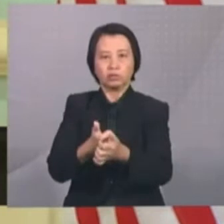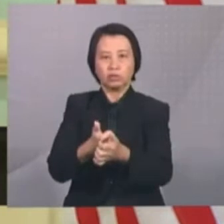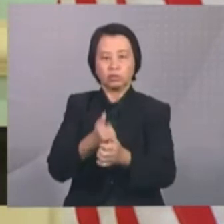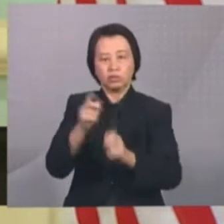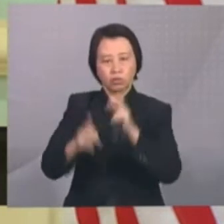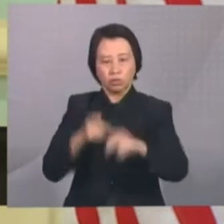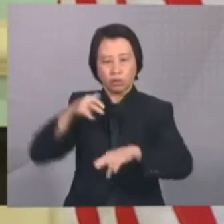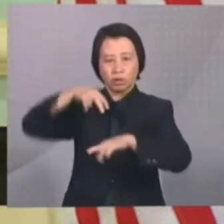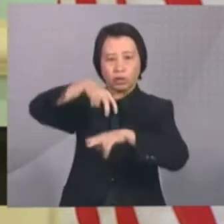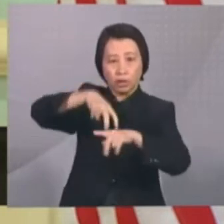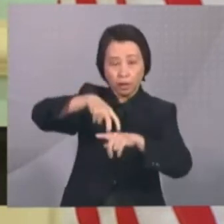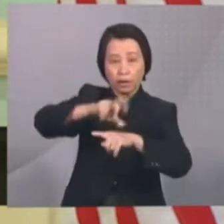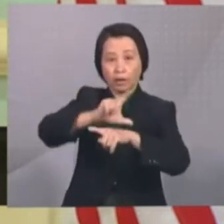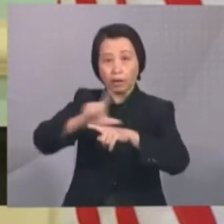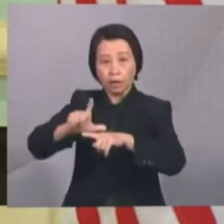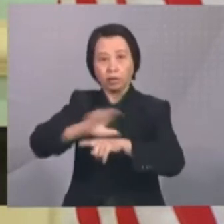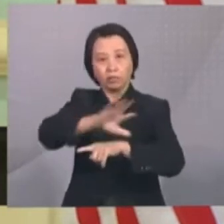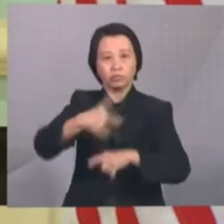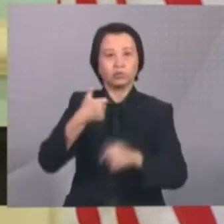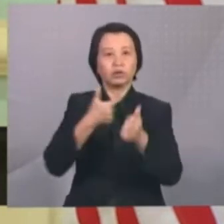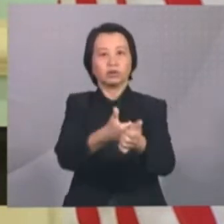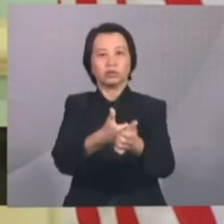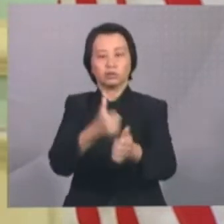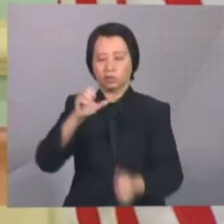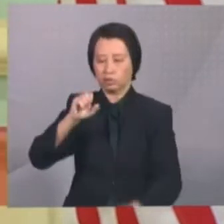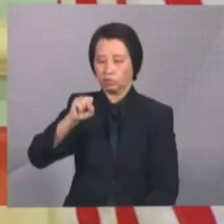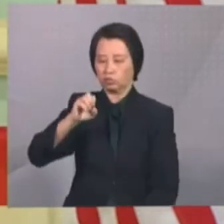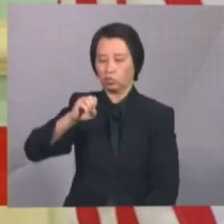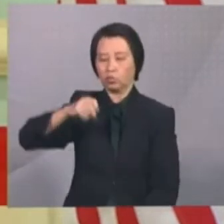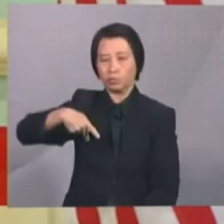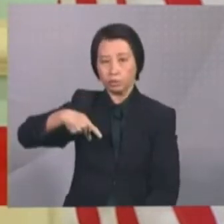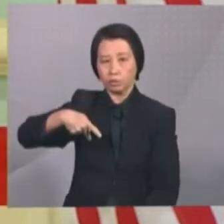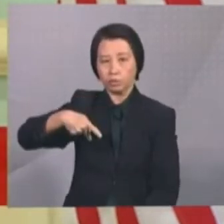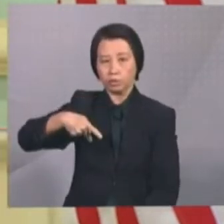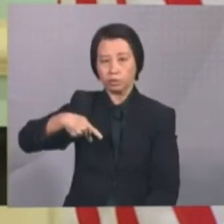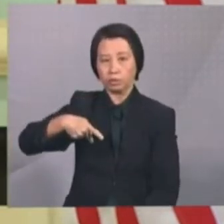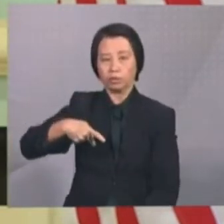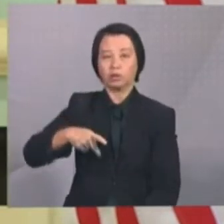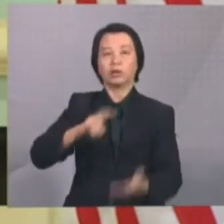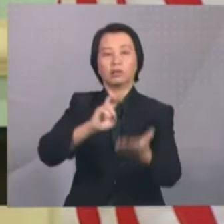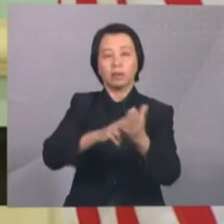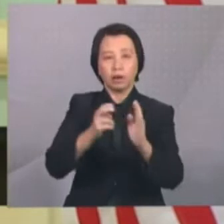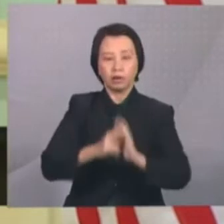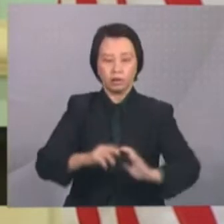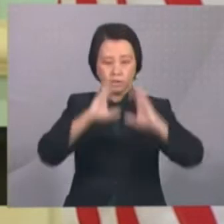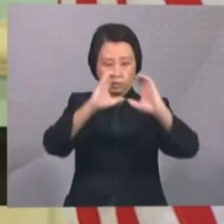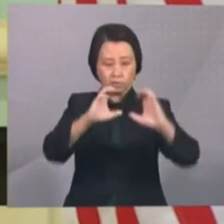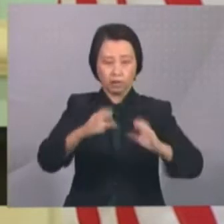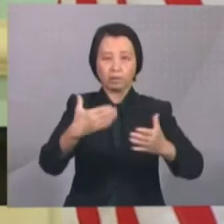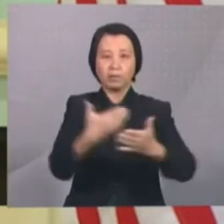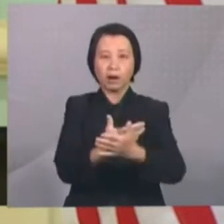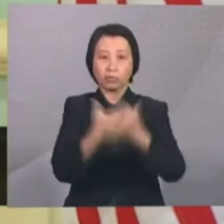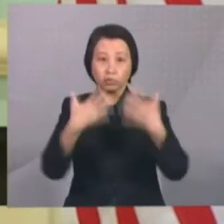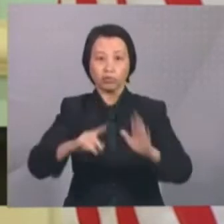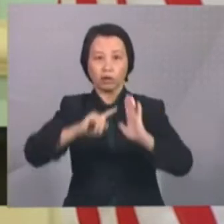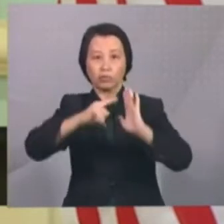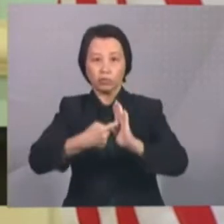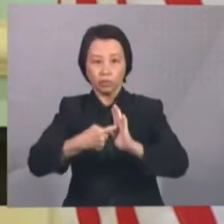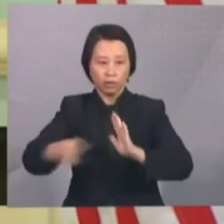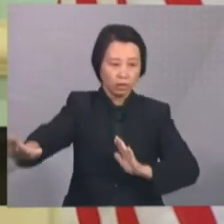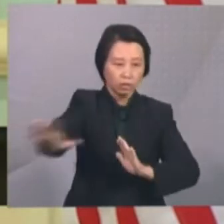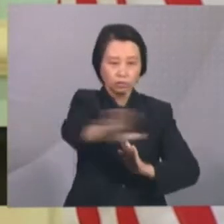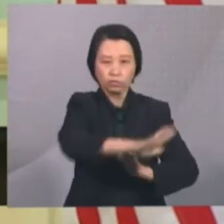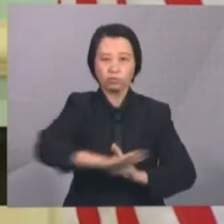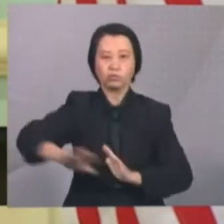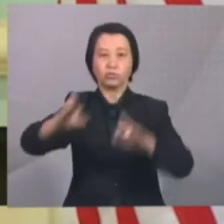e-shop yang dikeluarkan hal ini menunjukkan bahwa norma baru itu telah mulai diikuti